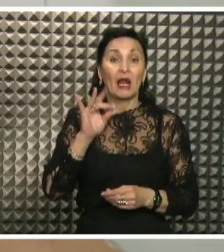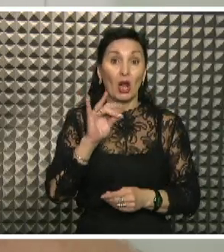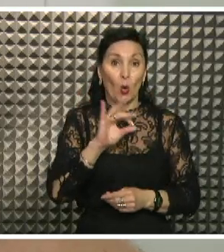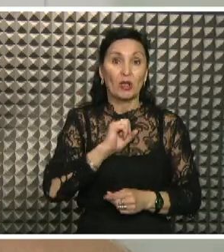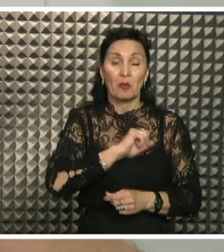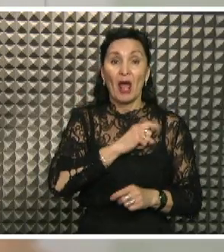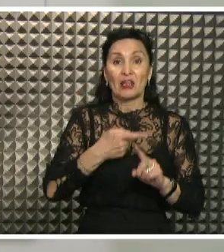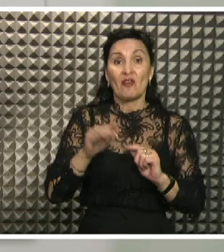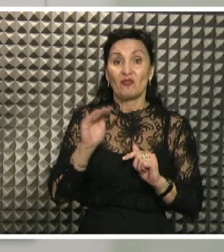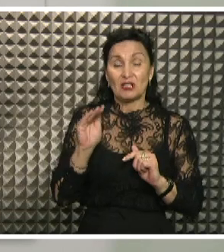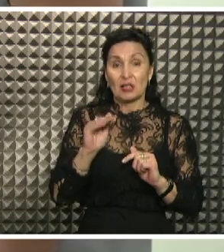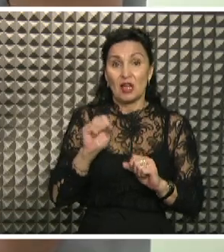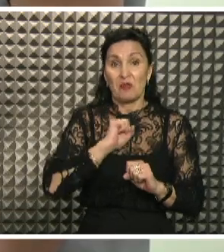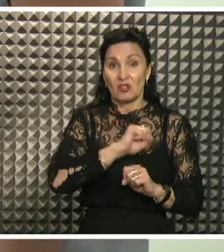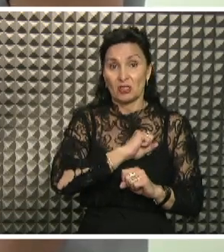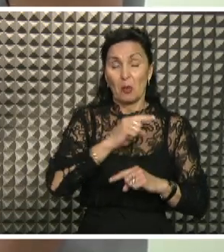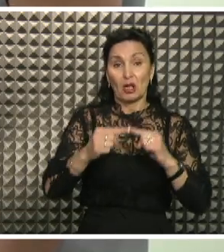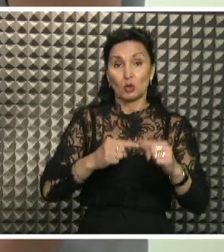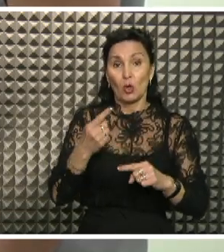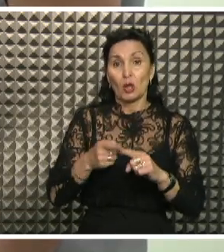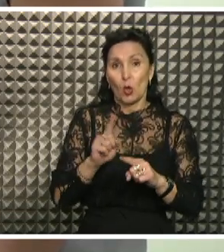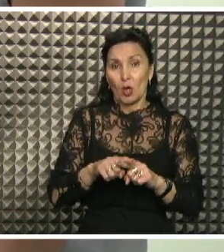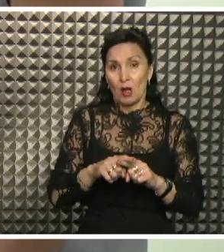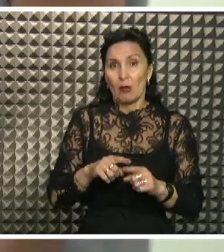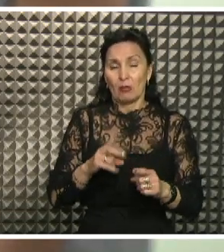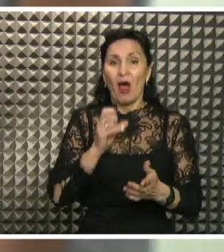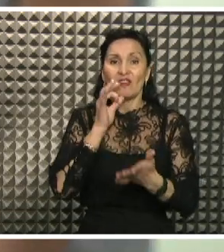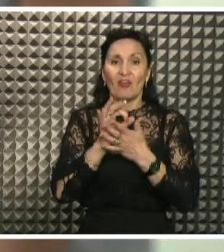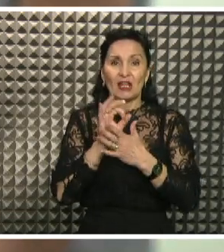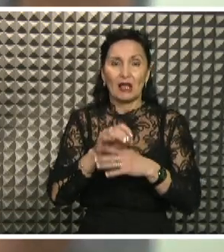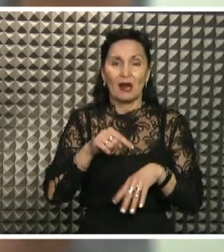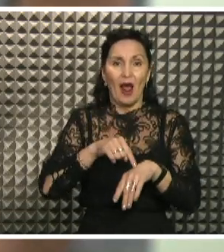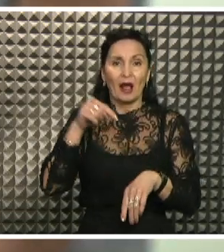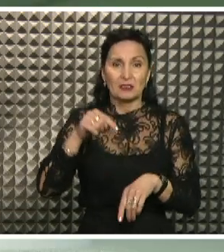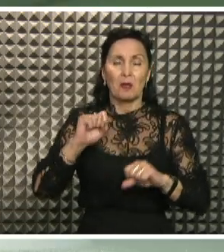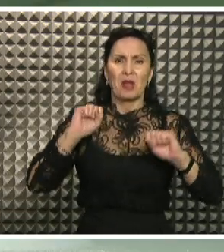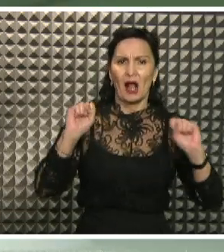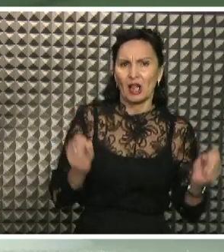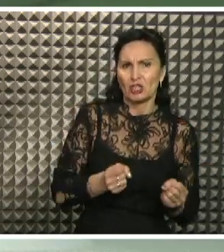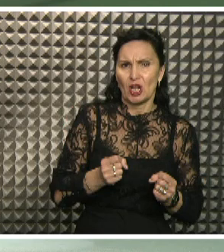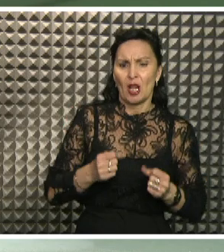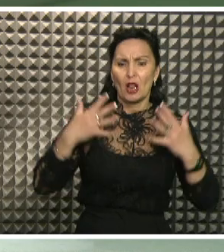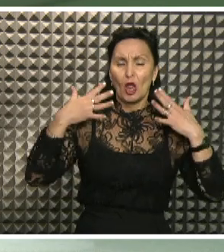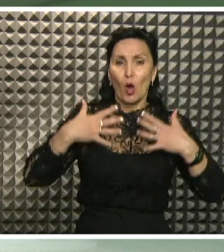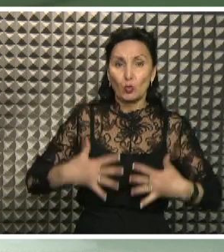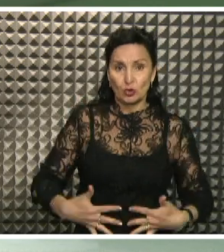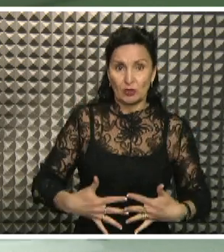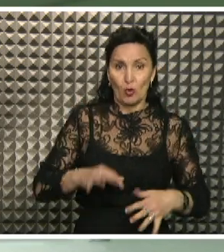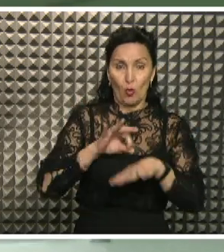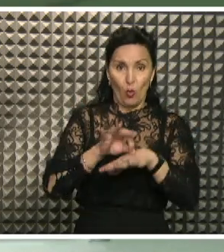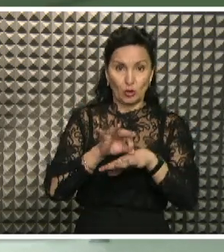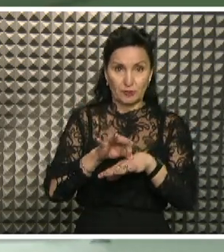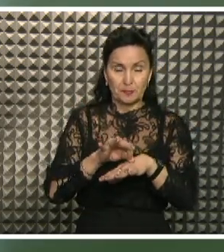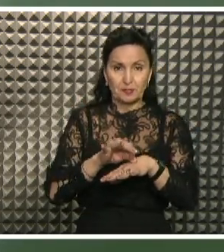– это физиотерапевтическая процедура, действие которой основано на ответных реакциях организма на переохлаждении наружного слоя кожи. При